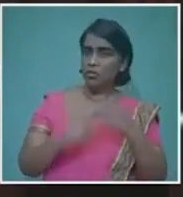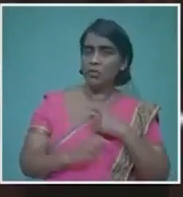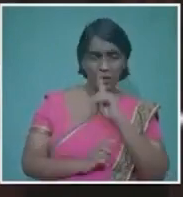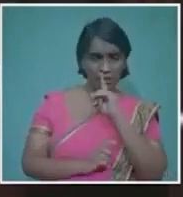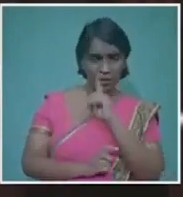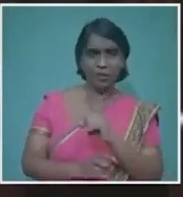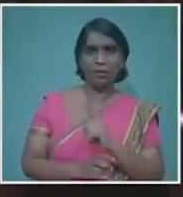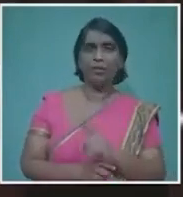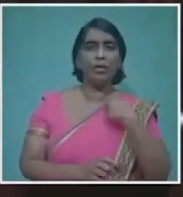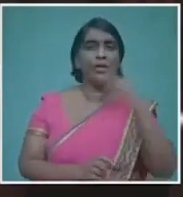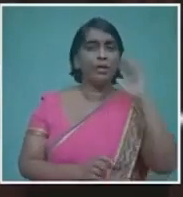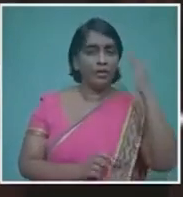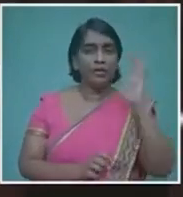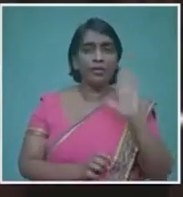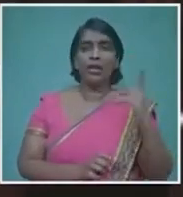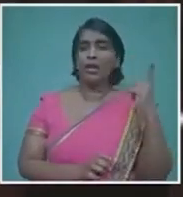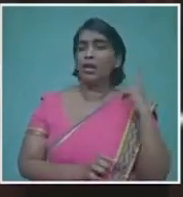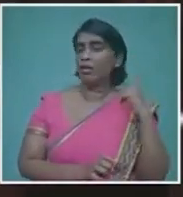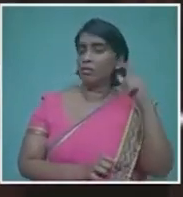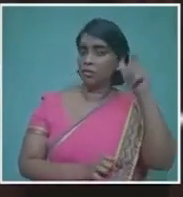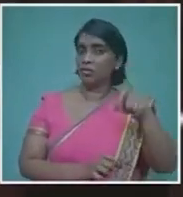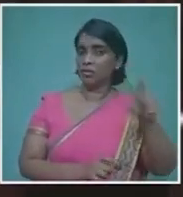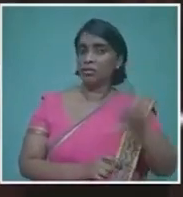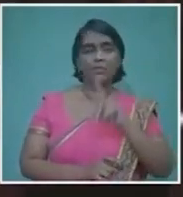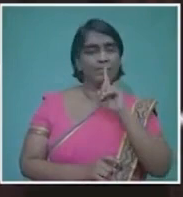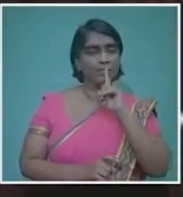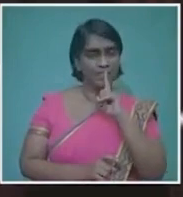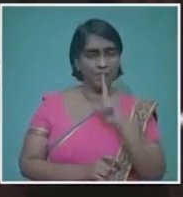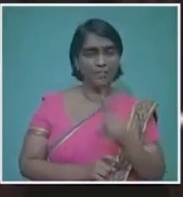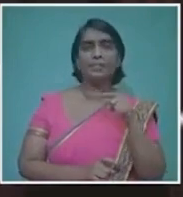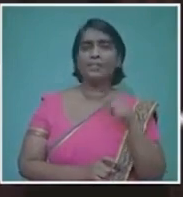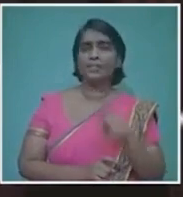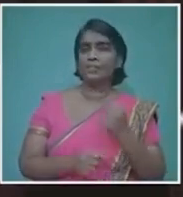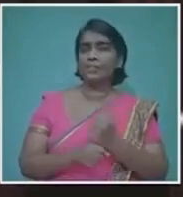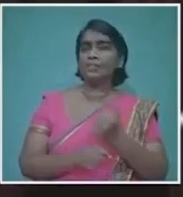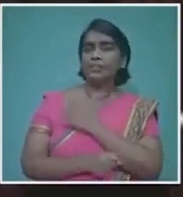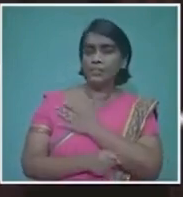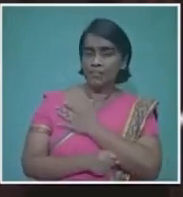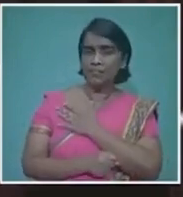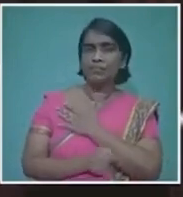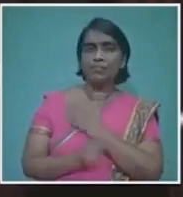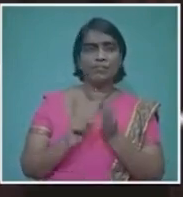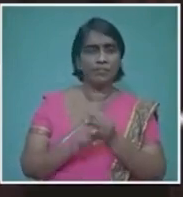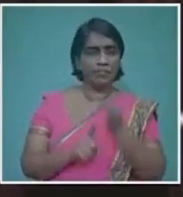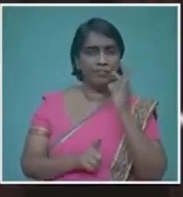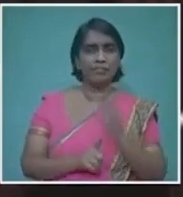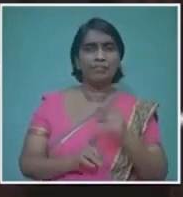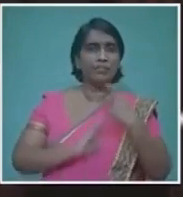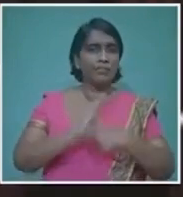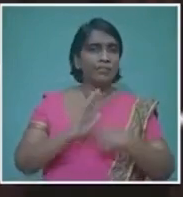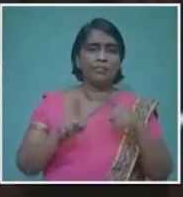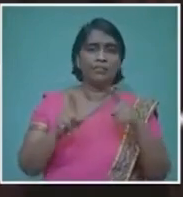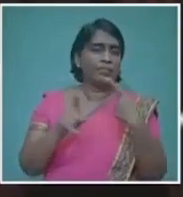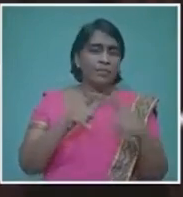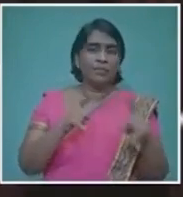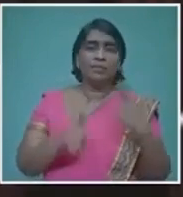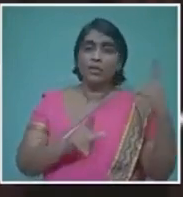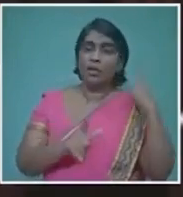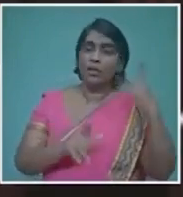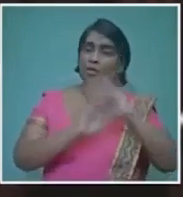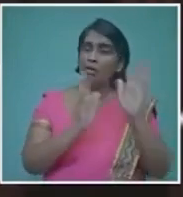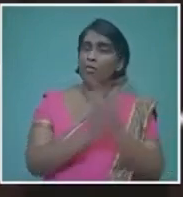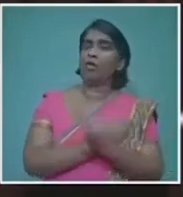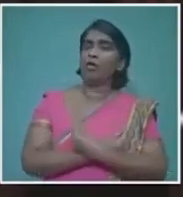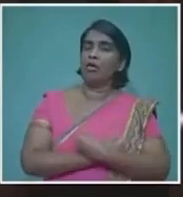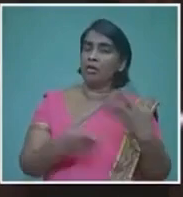තියෙනවා. විශේෂ වශයෙන්ම හමුදාවේ නිලධාරීන් අද වෙනකොට කියලා තියෙනවා මේ ගෝඨාභය රාජපක්ෂ හිටපු ජනාධිපතිතුමා රට විතරක් නෙවෙයි විනාශ කරේ මේ හමුදාවත් විනාශ